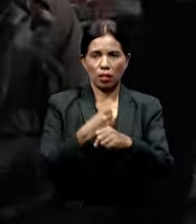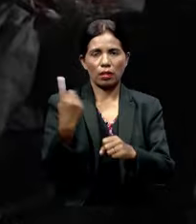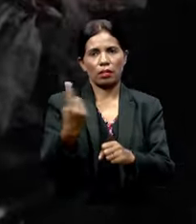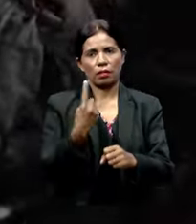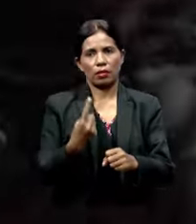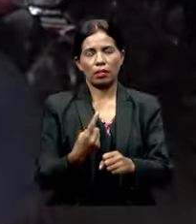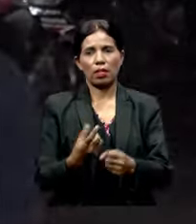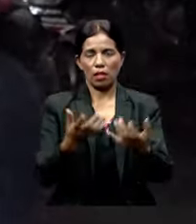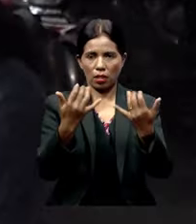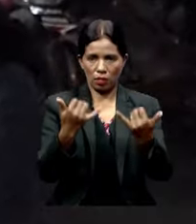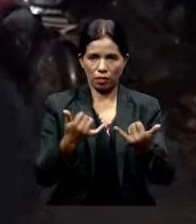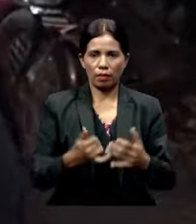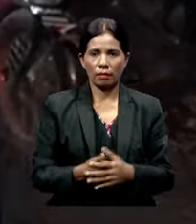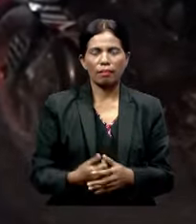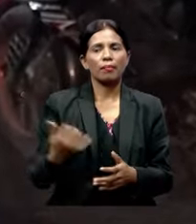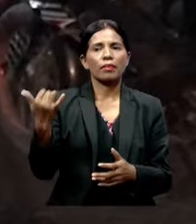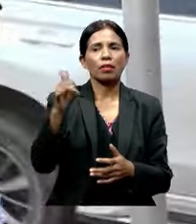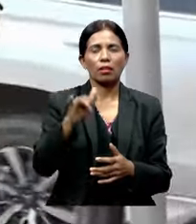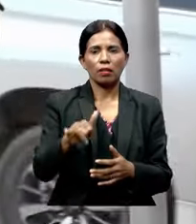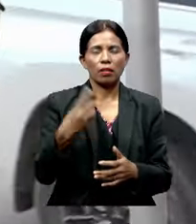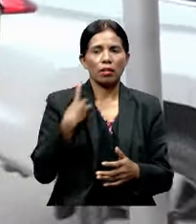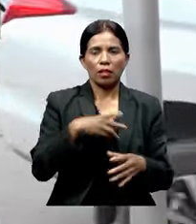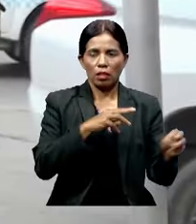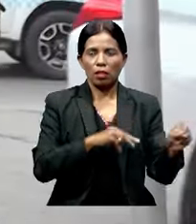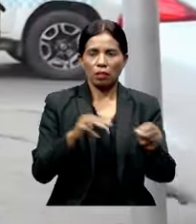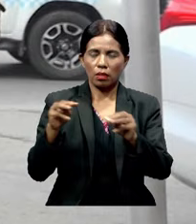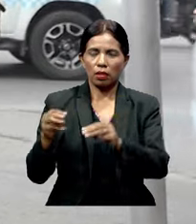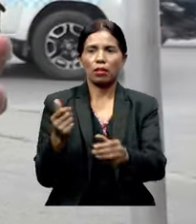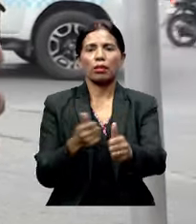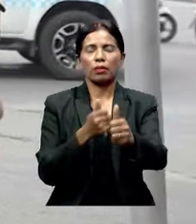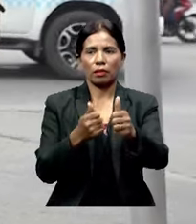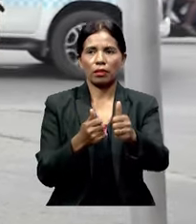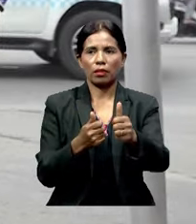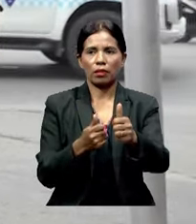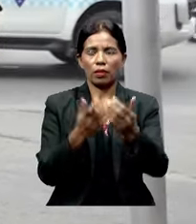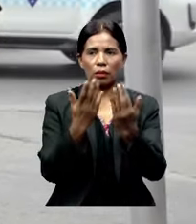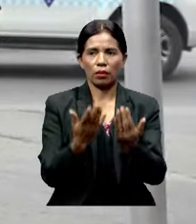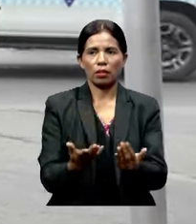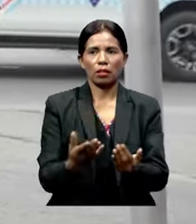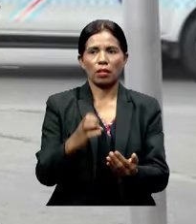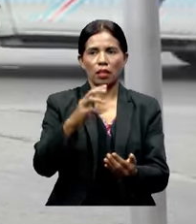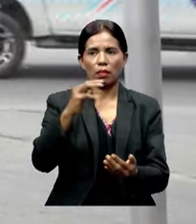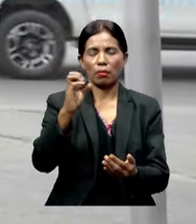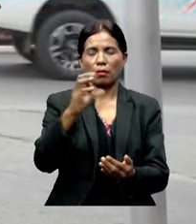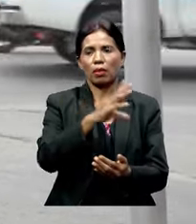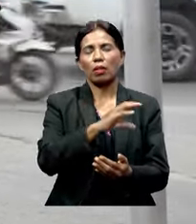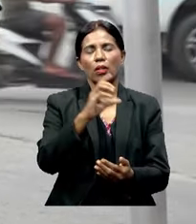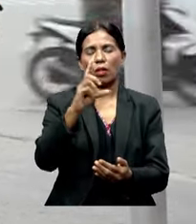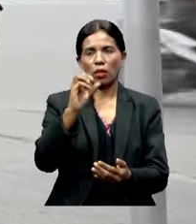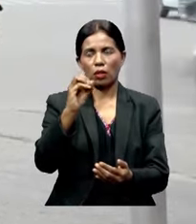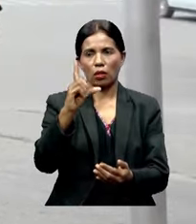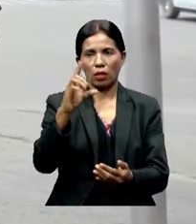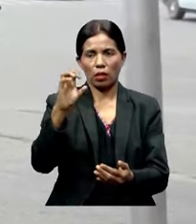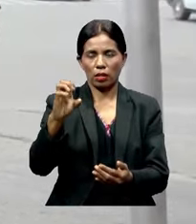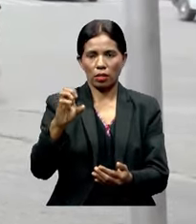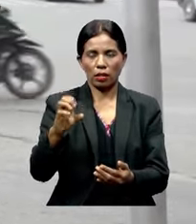hela, soke agora ne, sir ne bemak ita muda dadauk ne bemak kumpriona, I toran tebes maki helem loi ho mercado sa